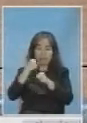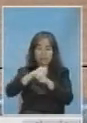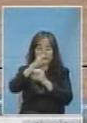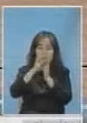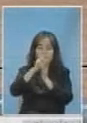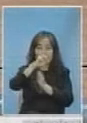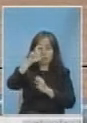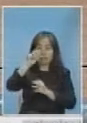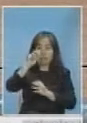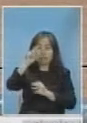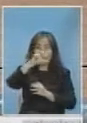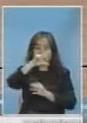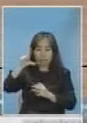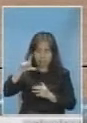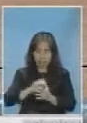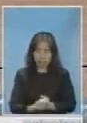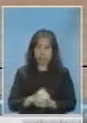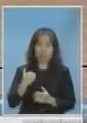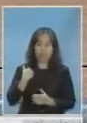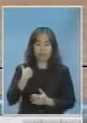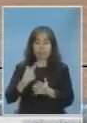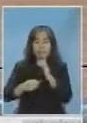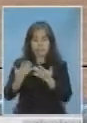232 ล้านเป็นภารกิจลับก็ไม่ว่ากัน